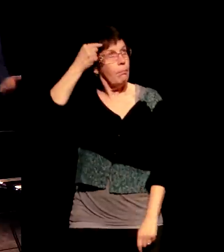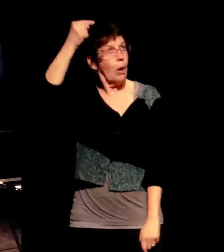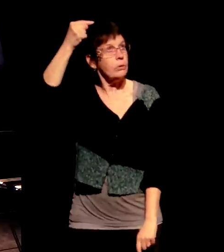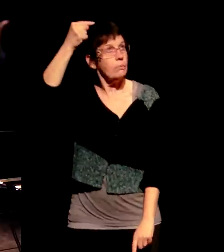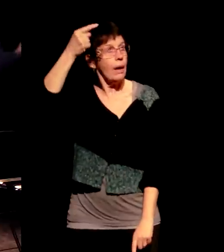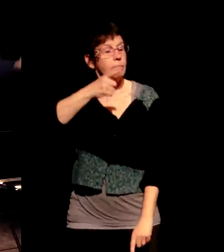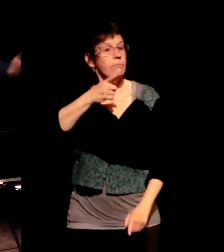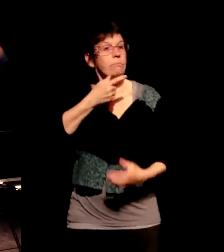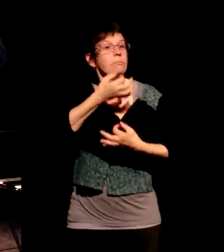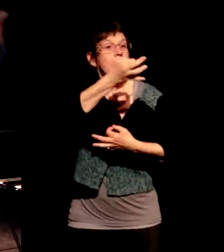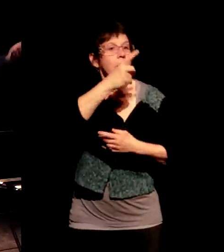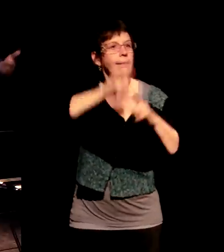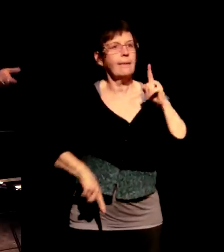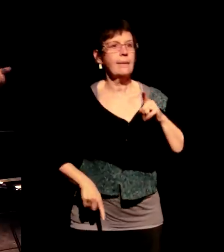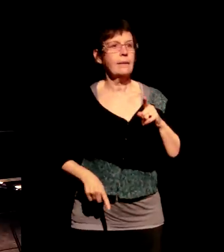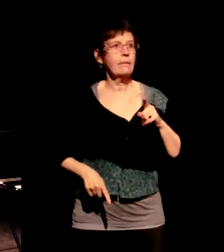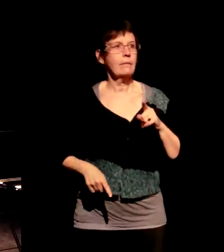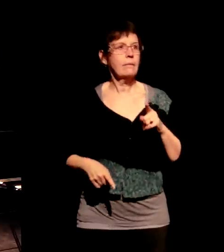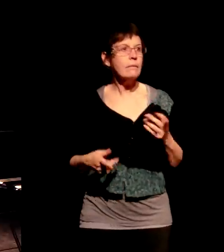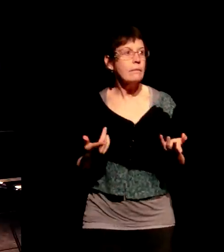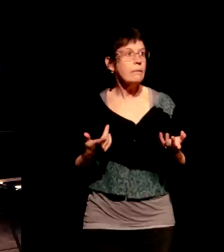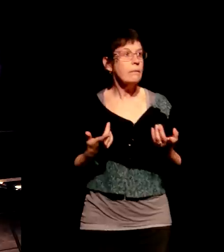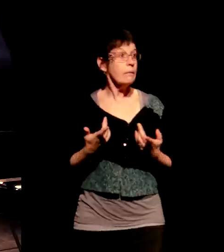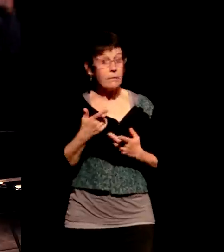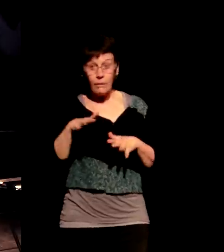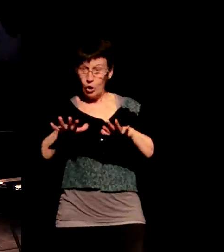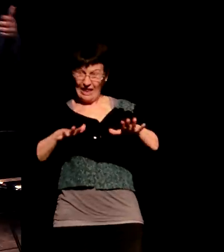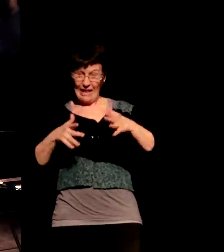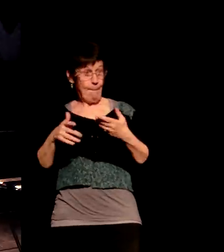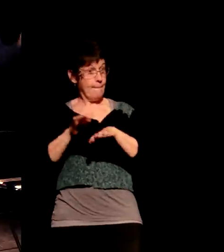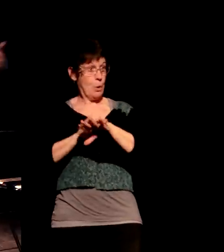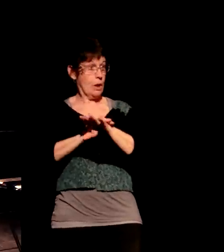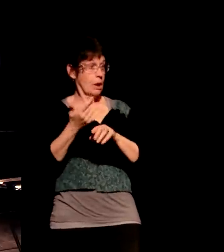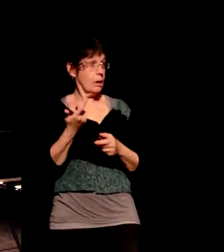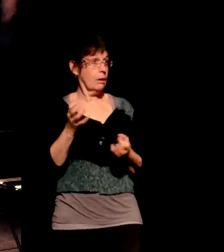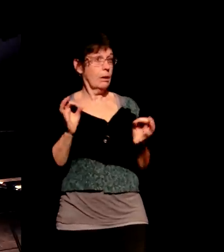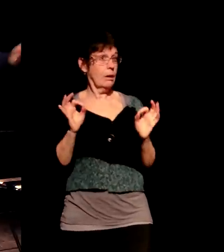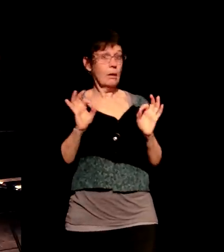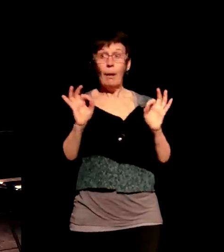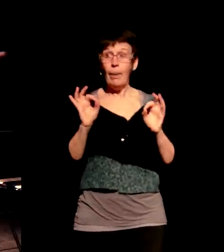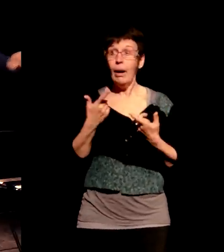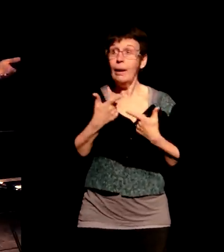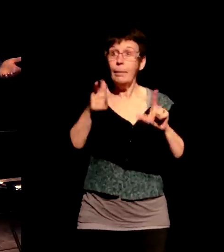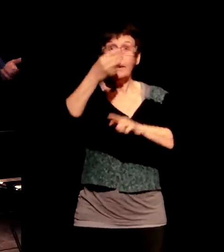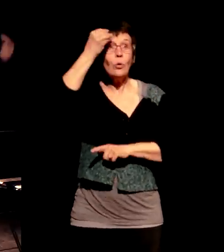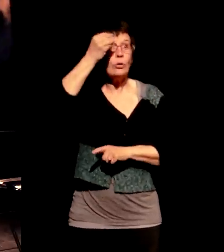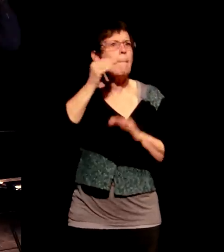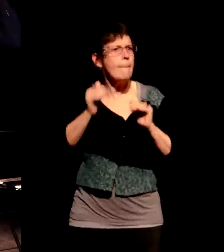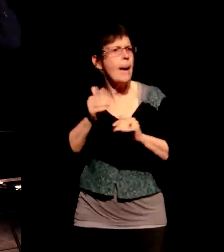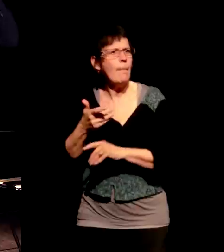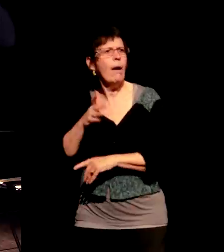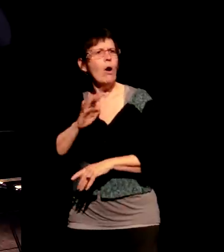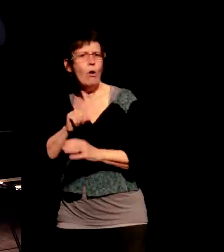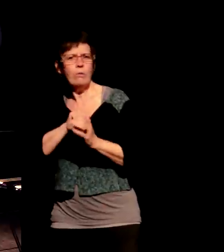trouver un système politique où il n'y avait pas de liberté de conscience. Même dans les dictatures nazies, même dans les camps de concentration, à ce point-là,